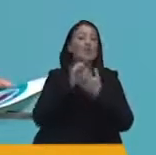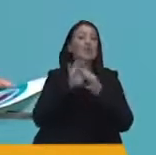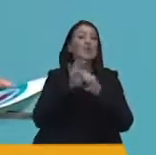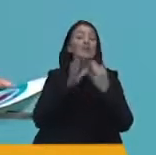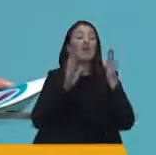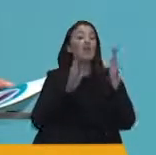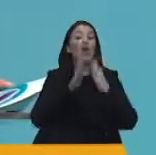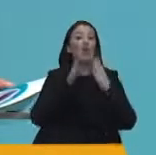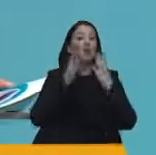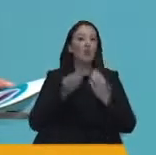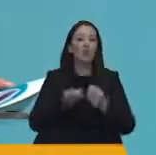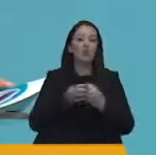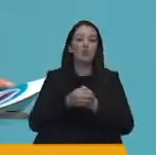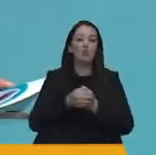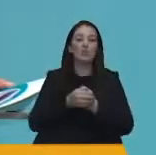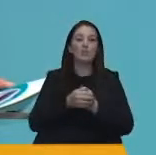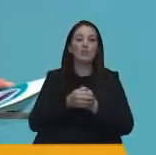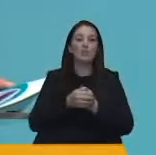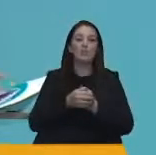çıkarız?